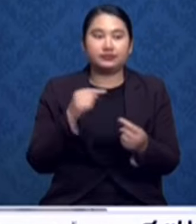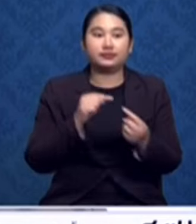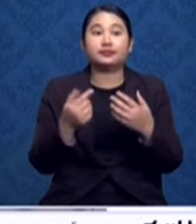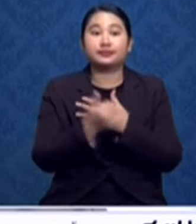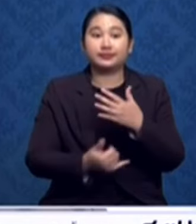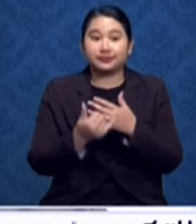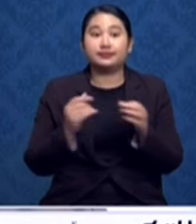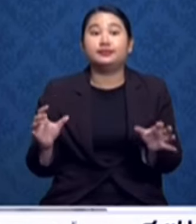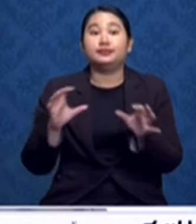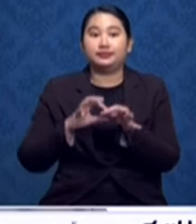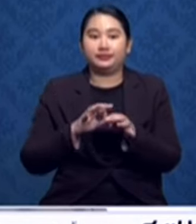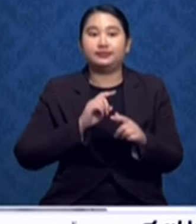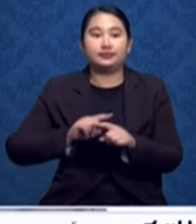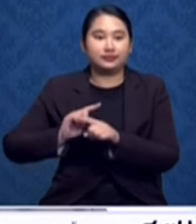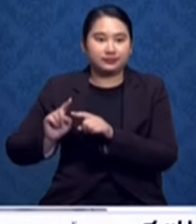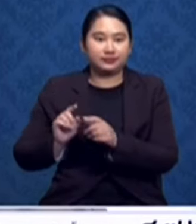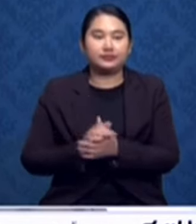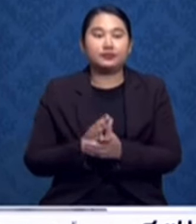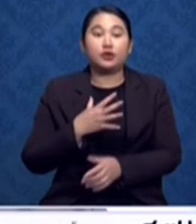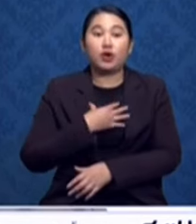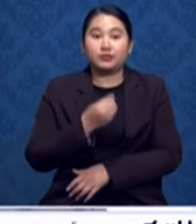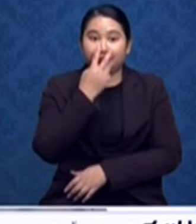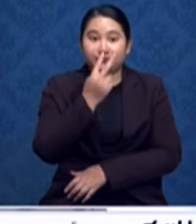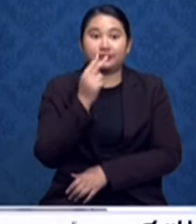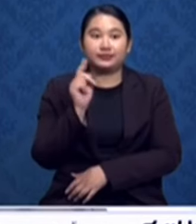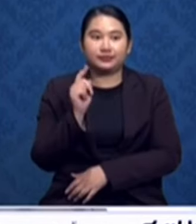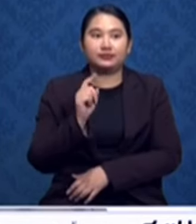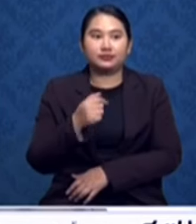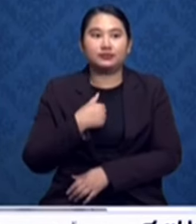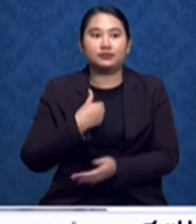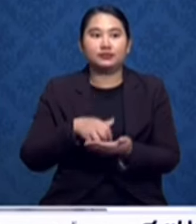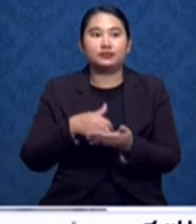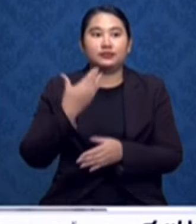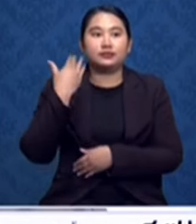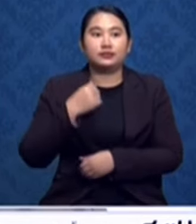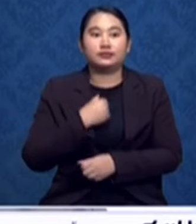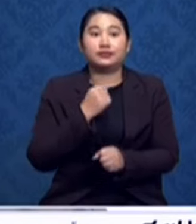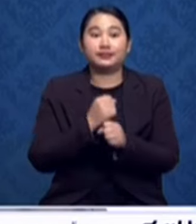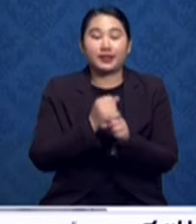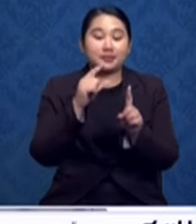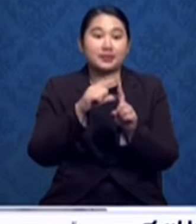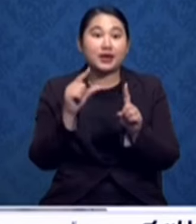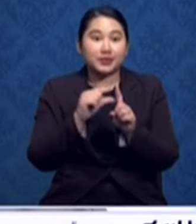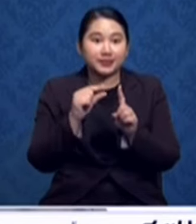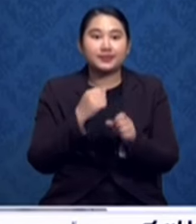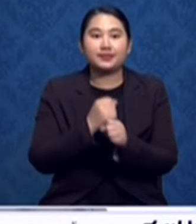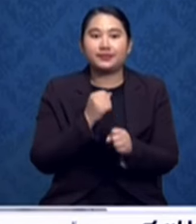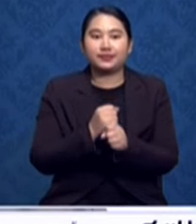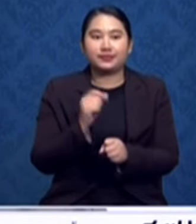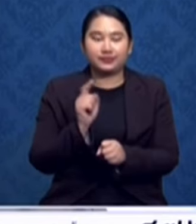ด้วยนะครับอย่างรายการที่ผมชอบอีกอันนึงเนื่องจากเป็นมัคคุเทศก์เก่าด้วยนะครับก็เป็นเรื่องของราย